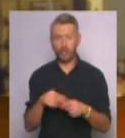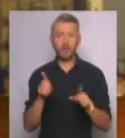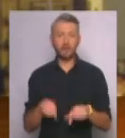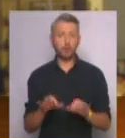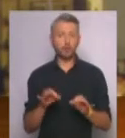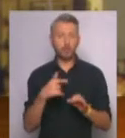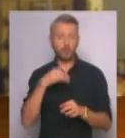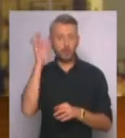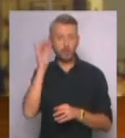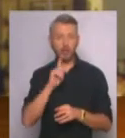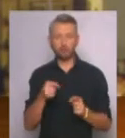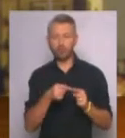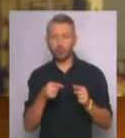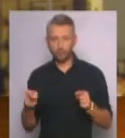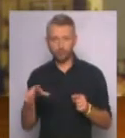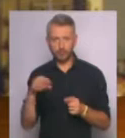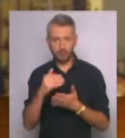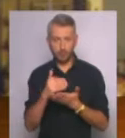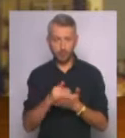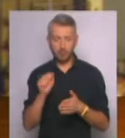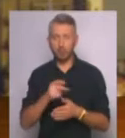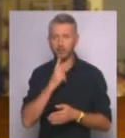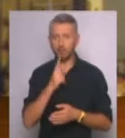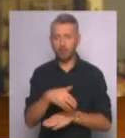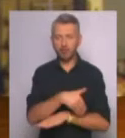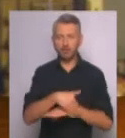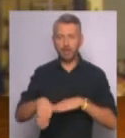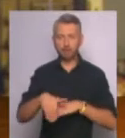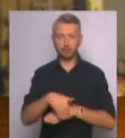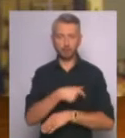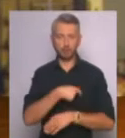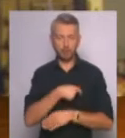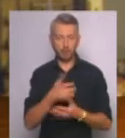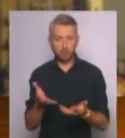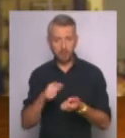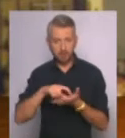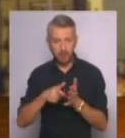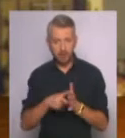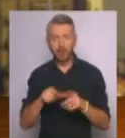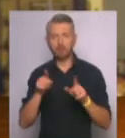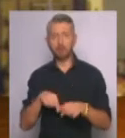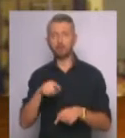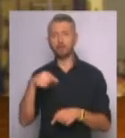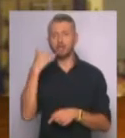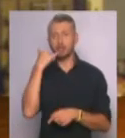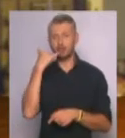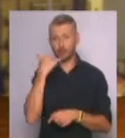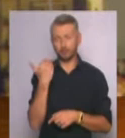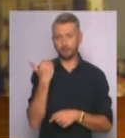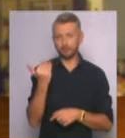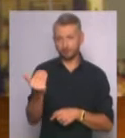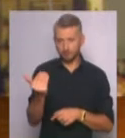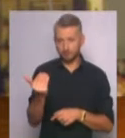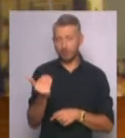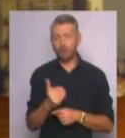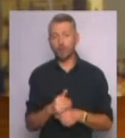я нагадаю, що впродовж цього ефіру ви зможете бачити адресу депутатської приймальні, а також номер телефону депутатської приймальні пана Андрія Задарейка.